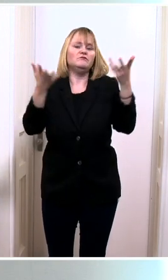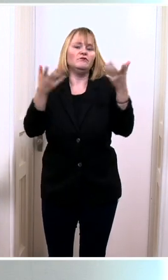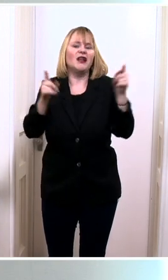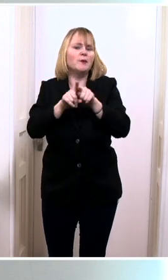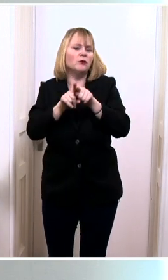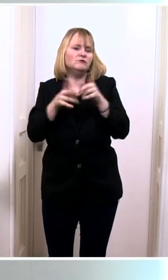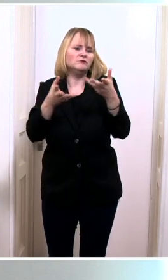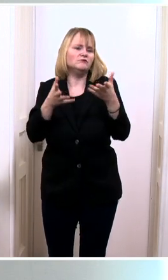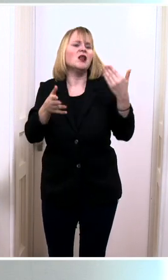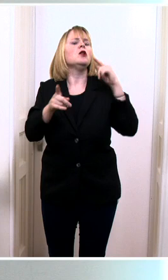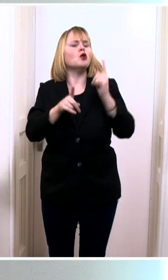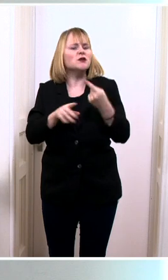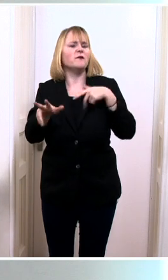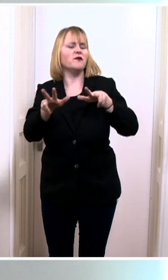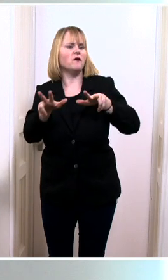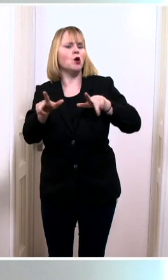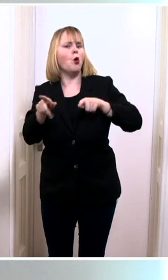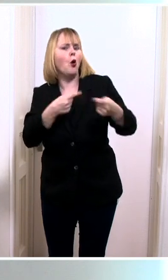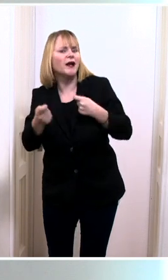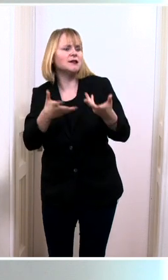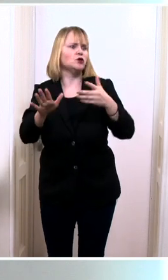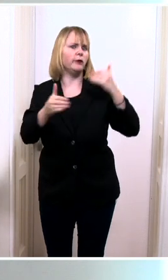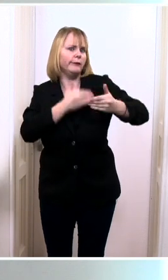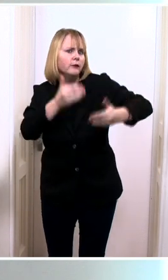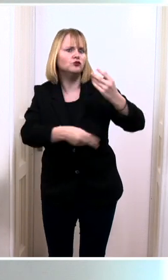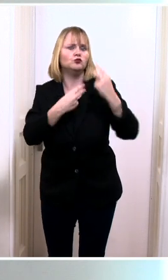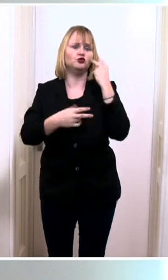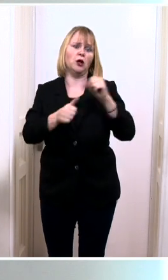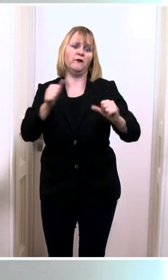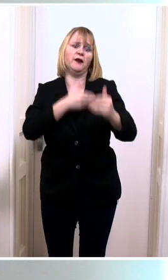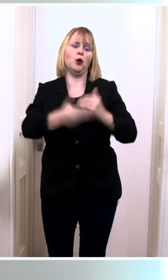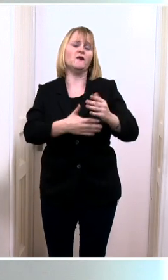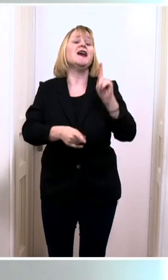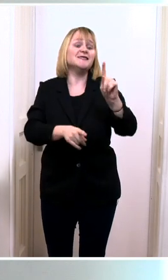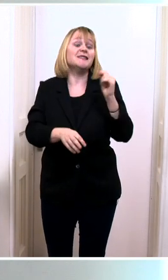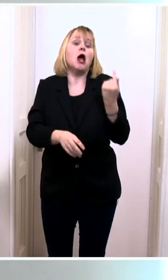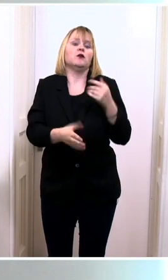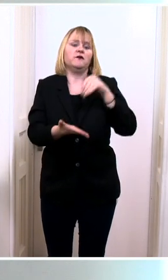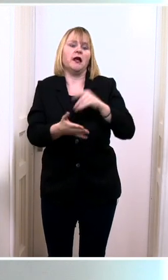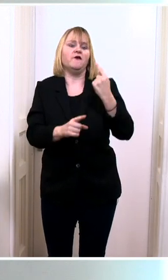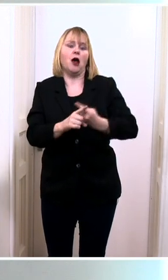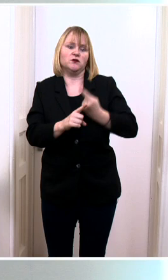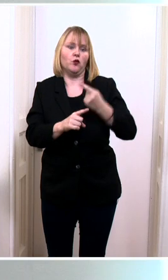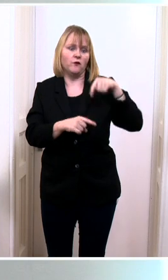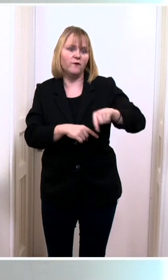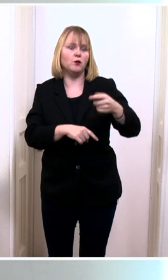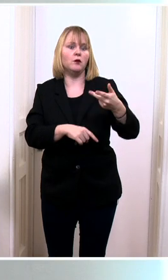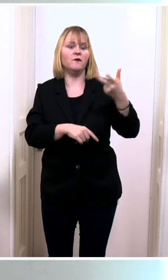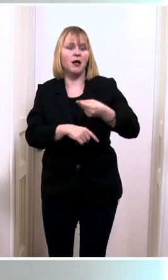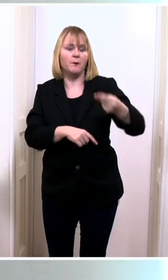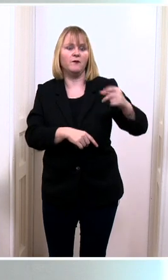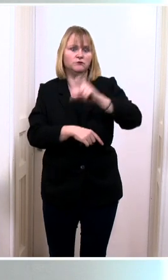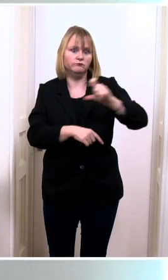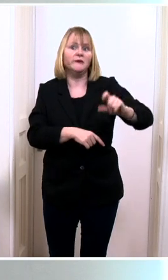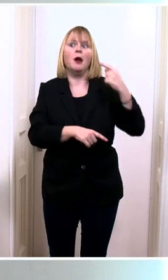auch immer irgendwie nachgekommen mit der Organisation. Es wird sicher herausfordernd, aber ich bin der Ansicht, dass wir